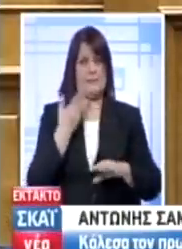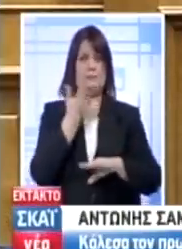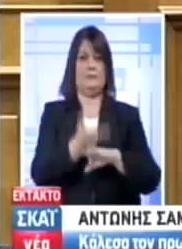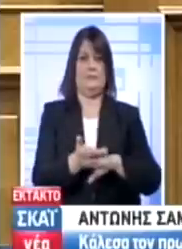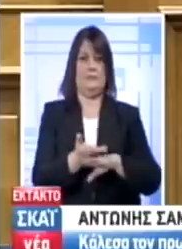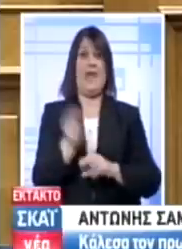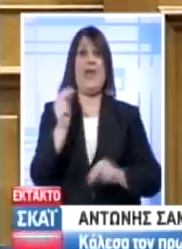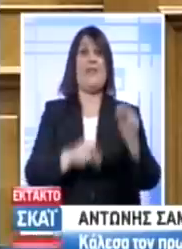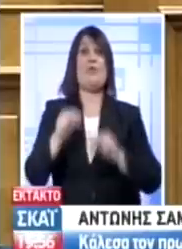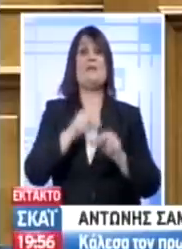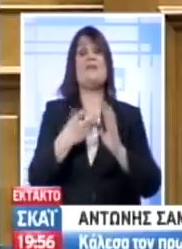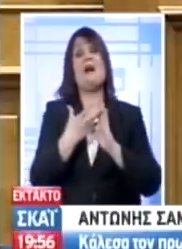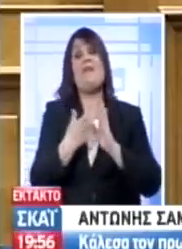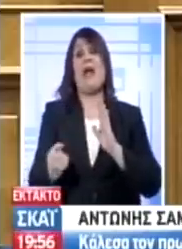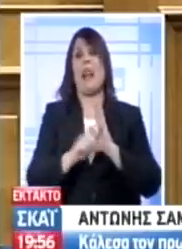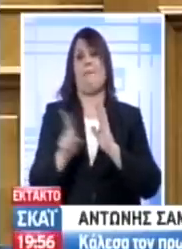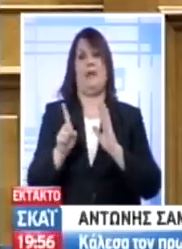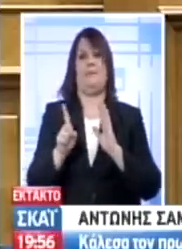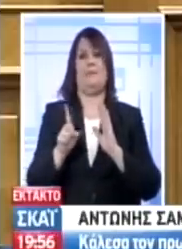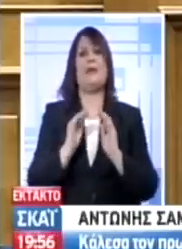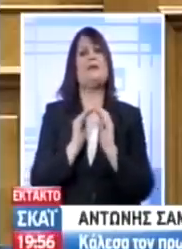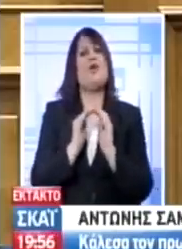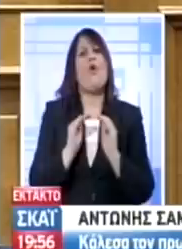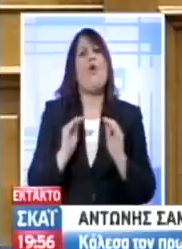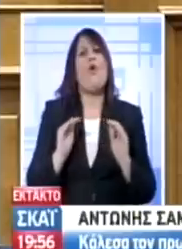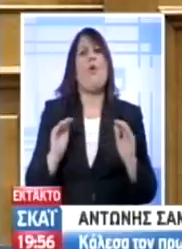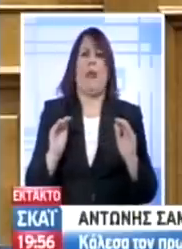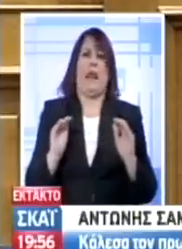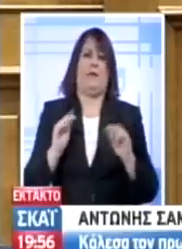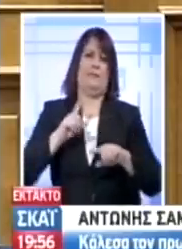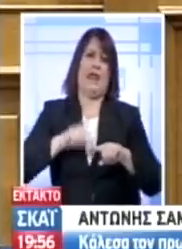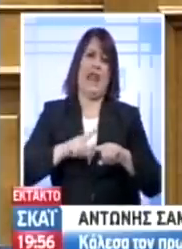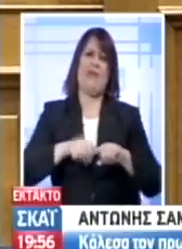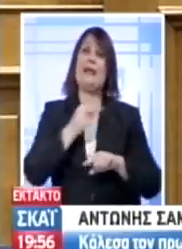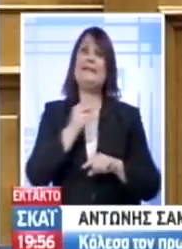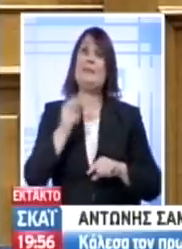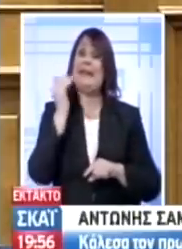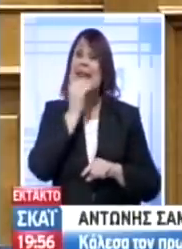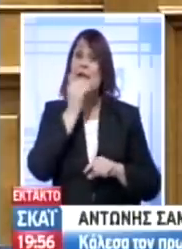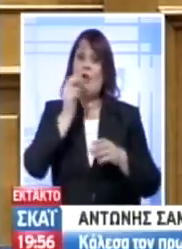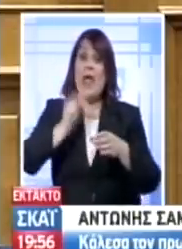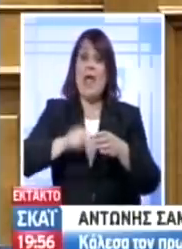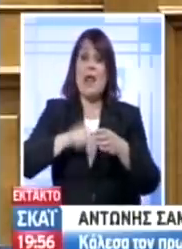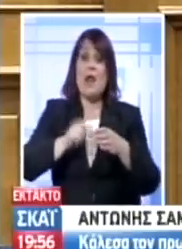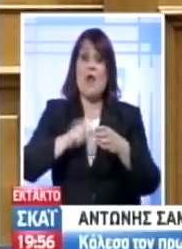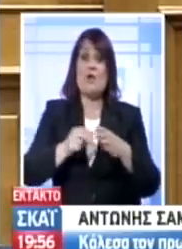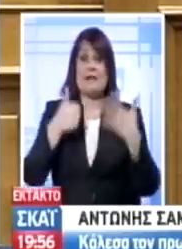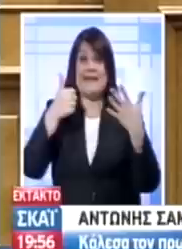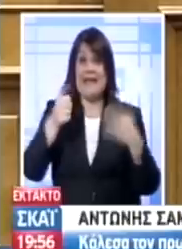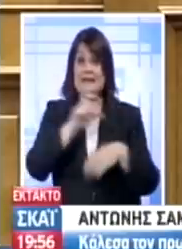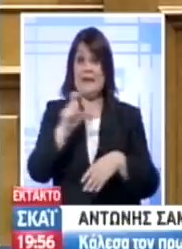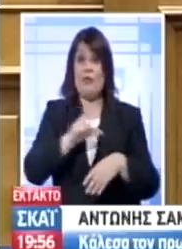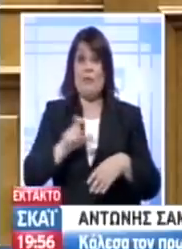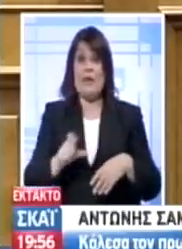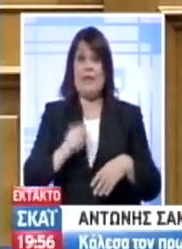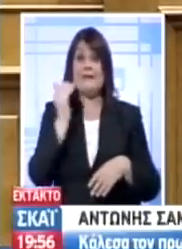πρόταση δημοψηφίσματος και να επιστρέψει η χώρα στην ομαλότητα. Ομαλότητα σημαίνει εκλογές άμεσα. Μέσα στις επόμενες 6 εβδομάδες, αν είναι